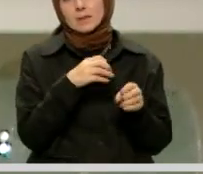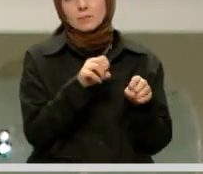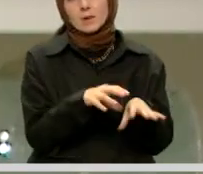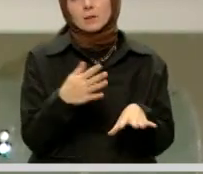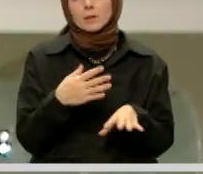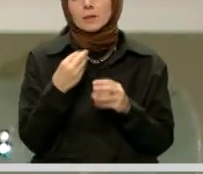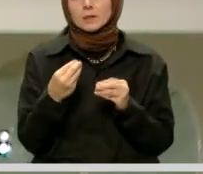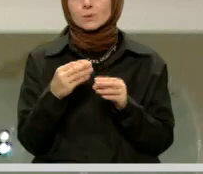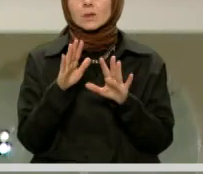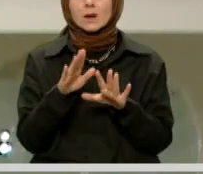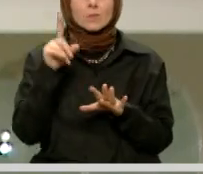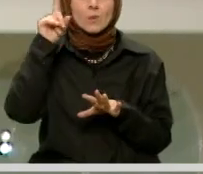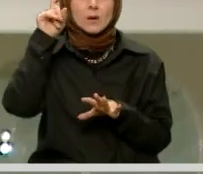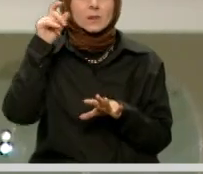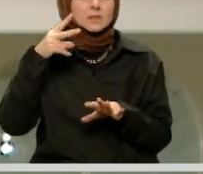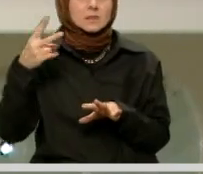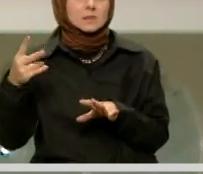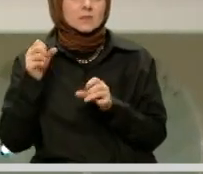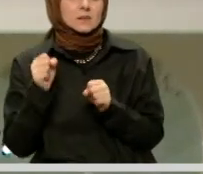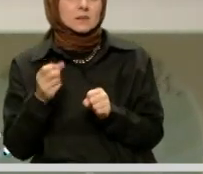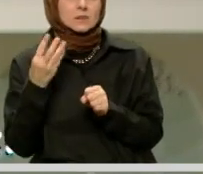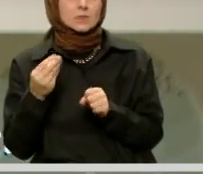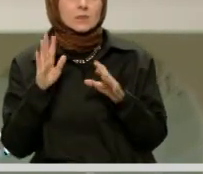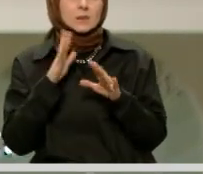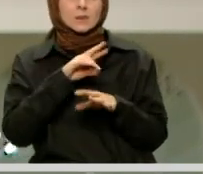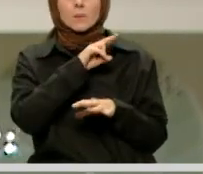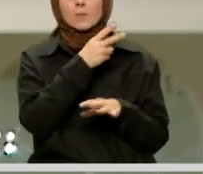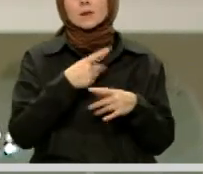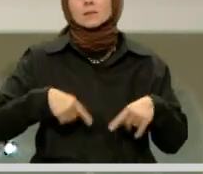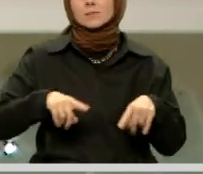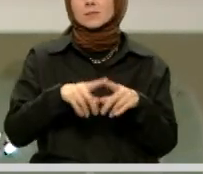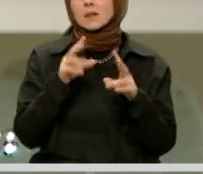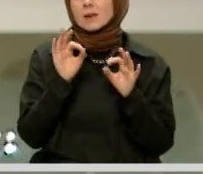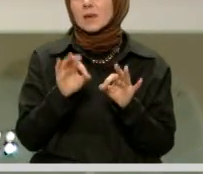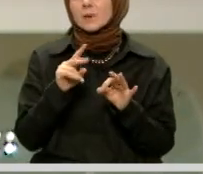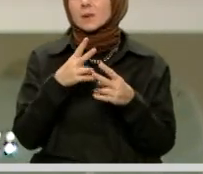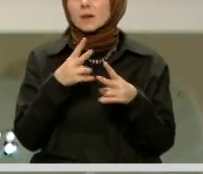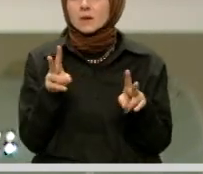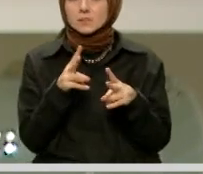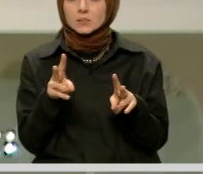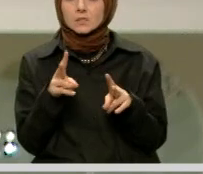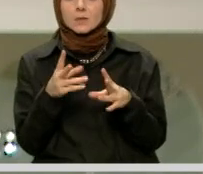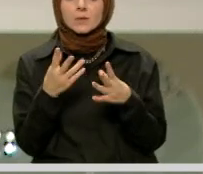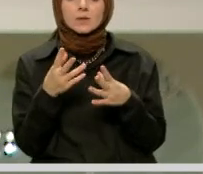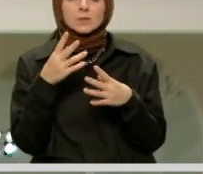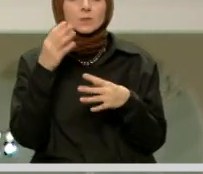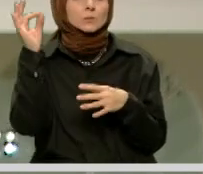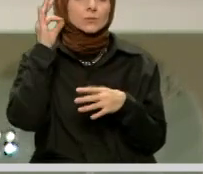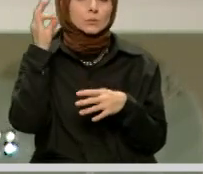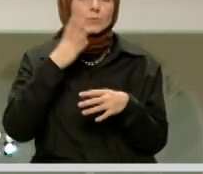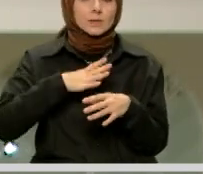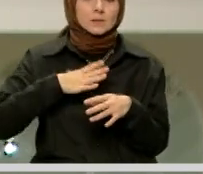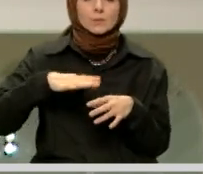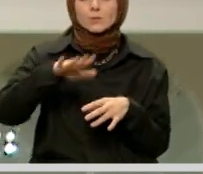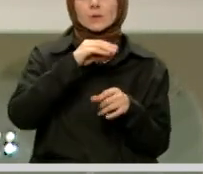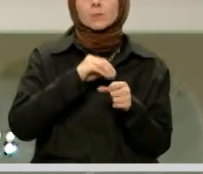işte o hani akıl tarafında kalanlar olarak maalesef bizler hep böyle bir açıklama, bir mana, bir şey derdine düşebiliyoruz. Hepimiz için biraz